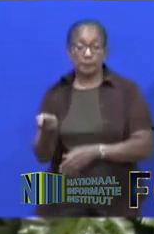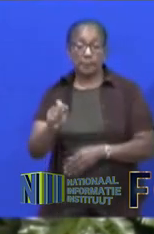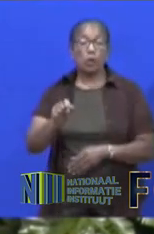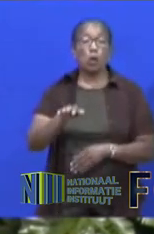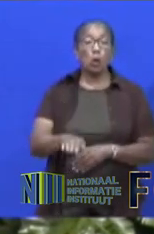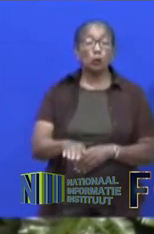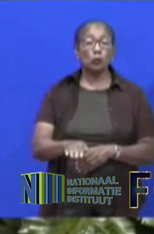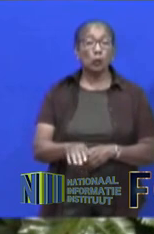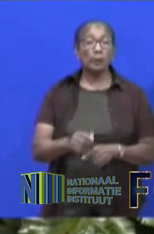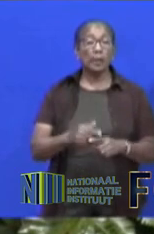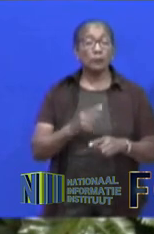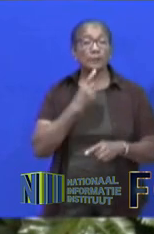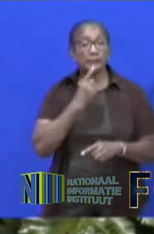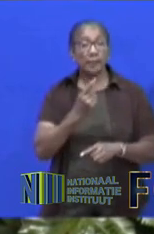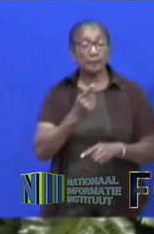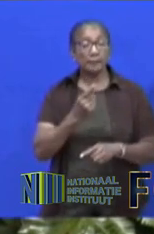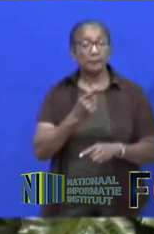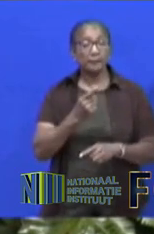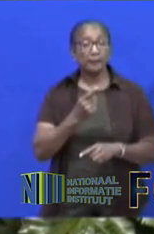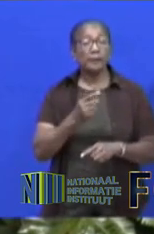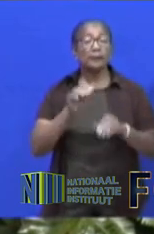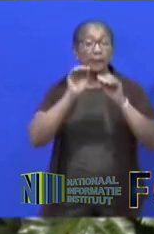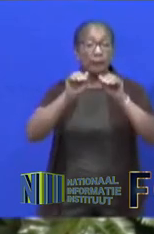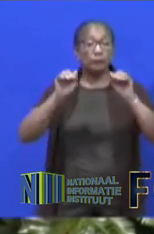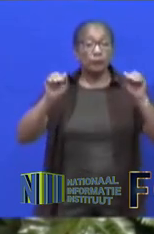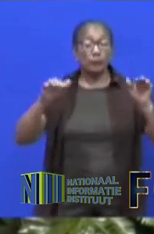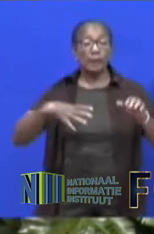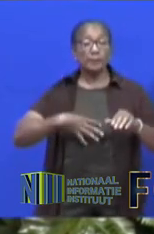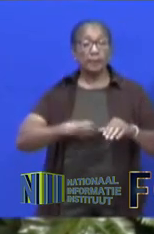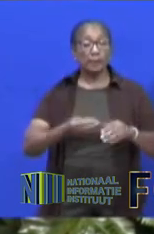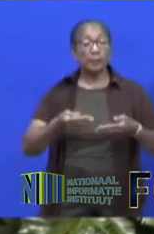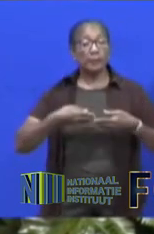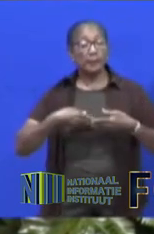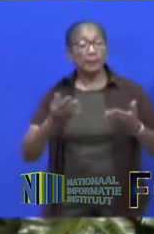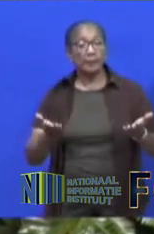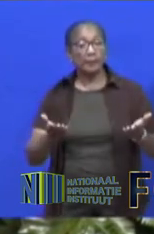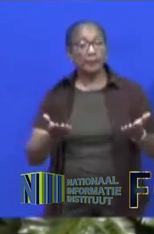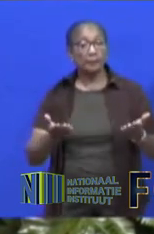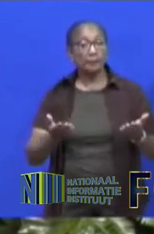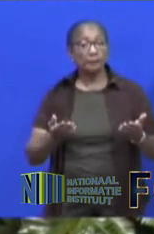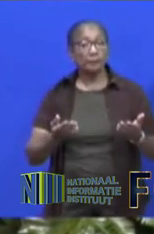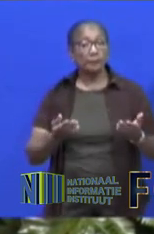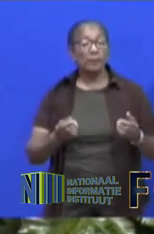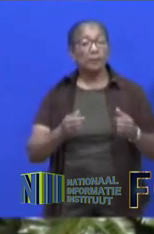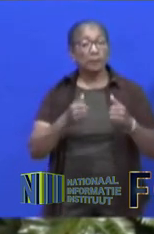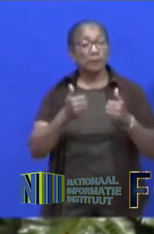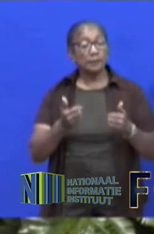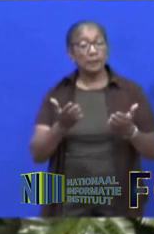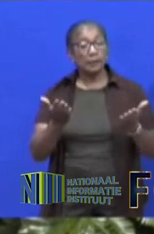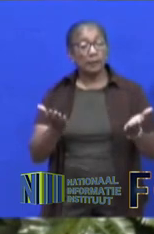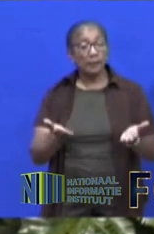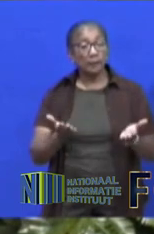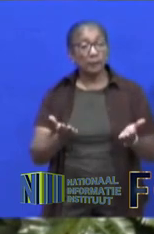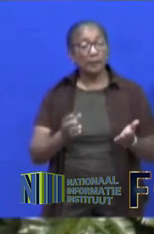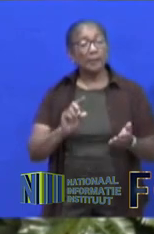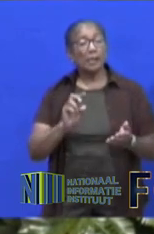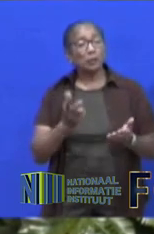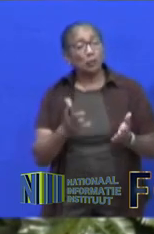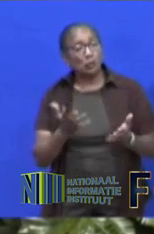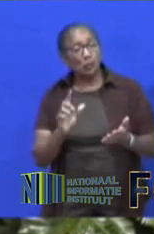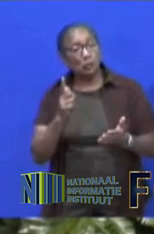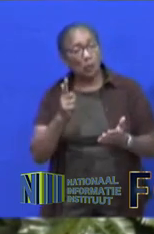En ik moet zeggen dat wij de informatie die wij hebben is zodanig dat er toch